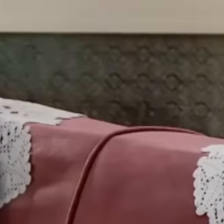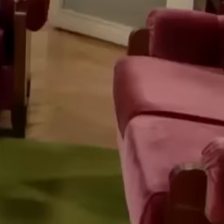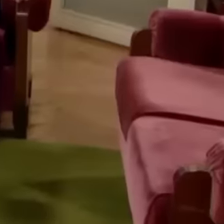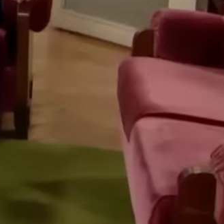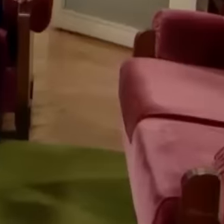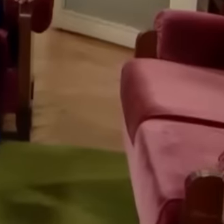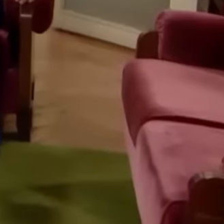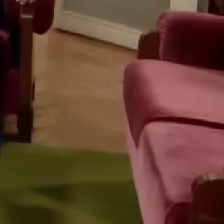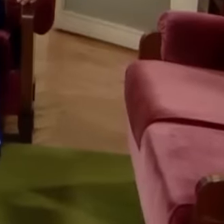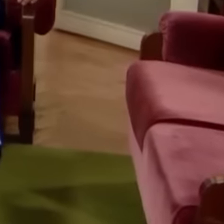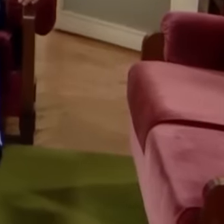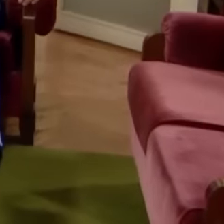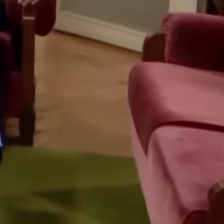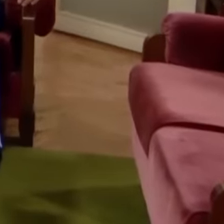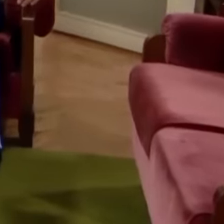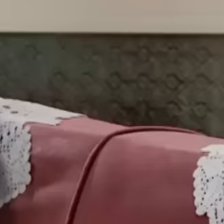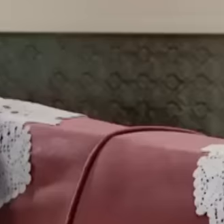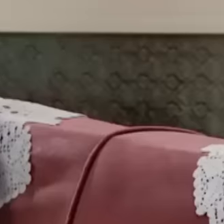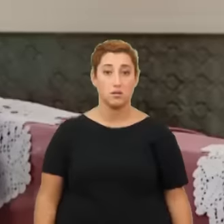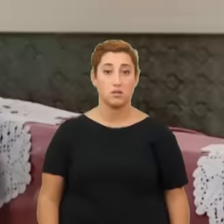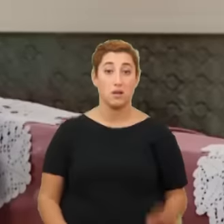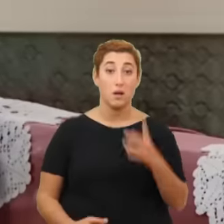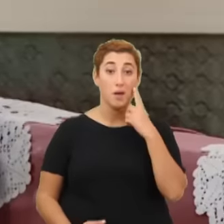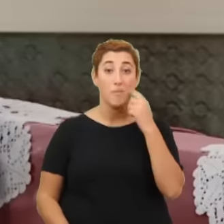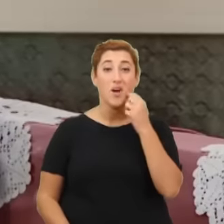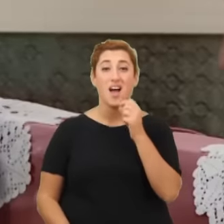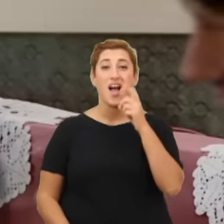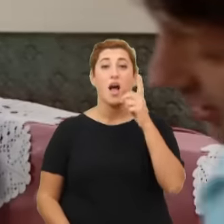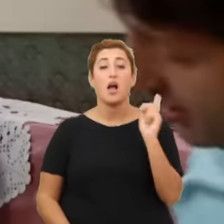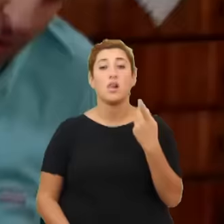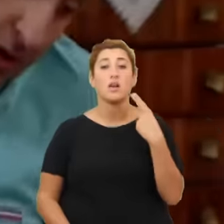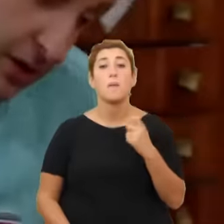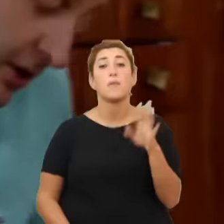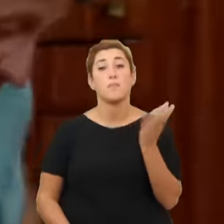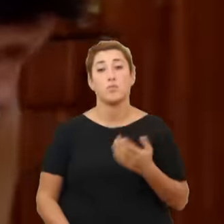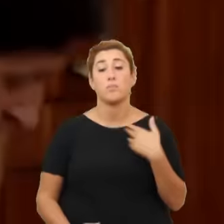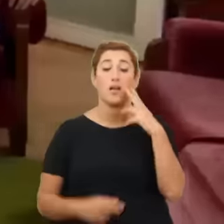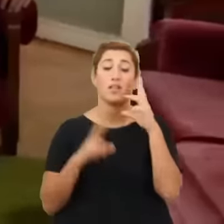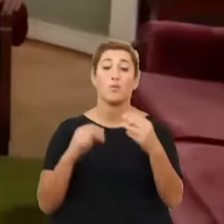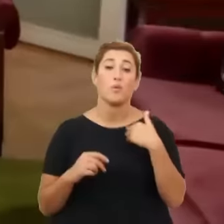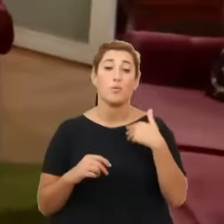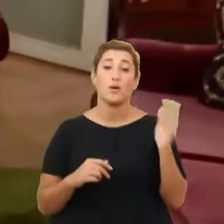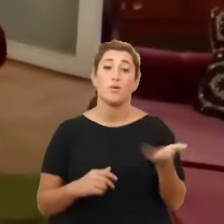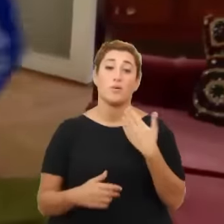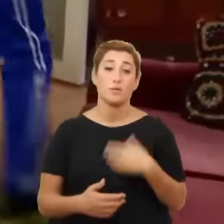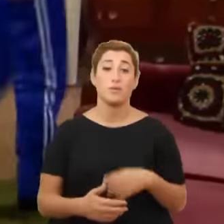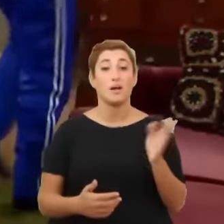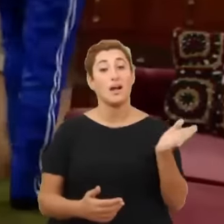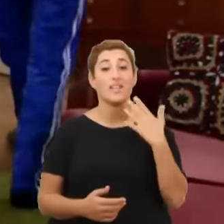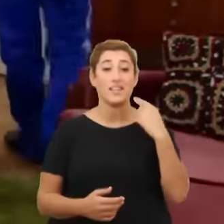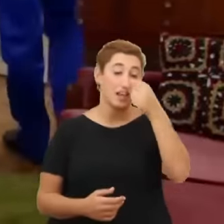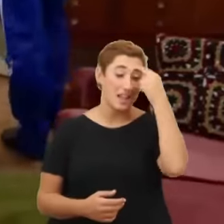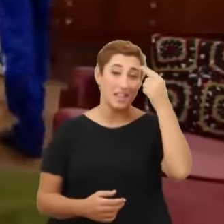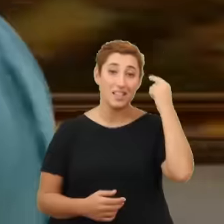Şahin dişini tutmuş, ağzını açmaya çalışıyor. Ha. Bak bu ne? Yapamıyorum ya. Ben yatıyorum ben. Of. Hadi. Bak,